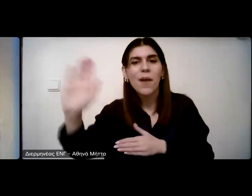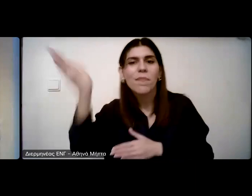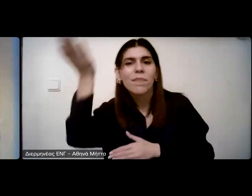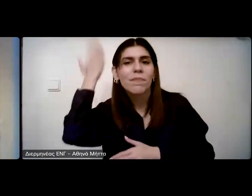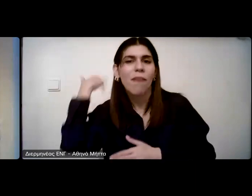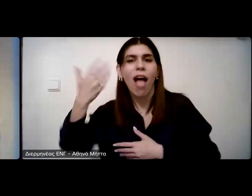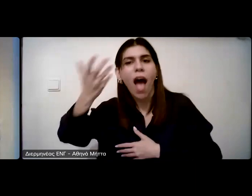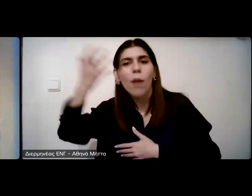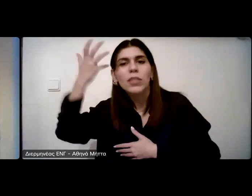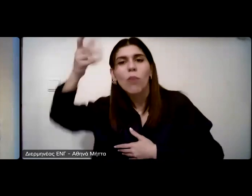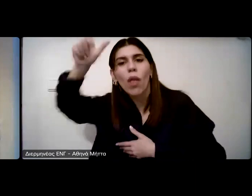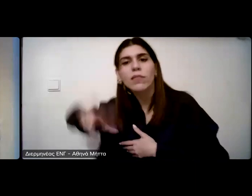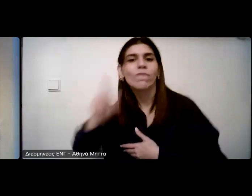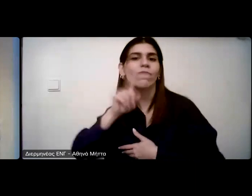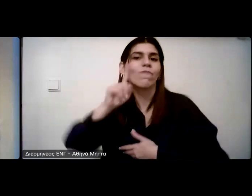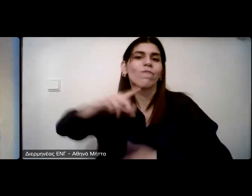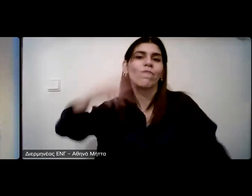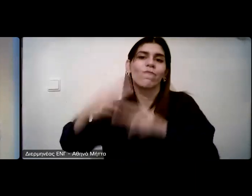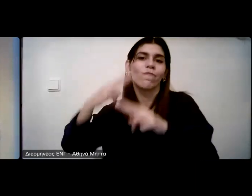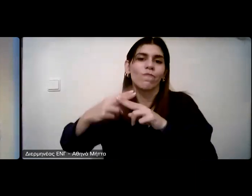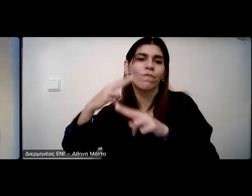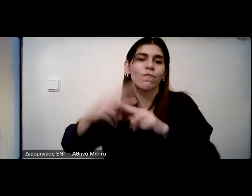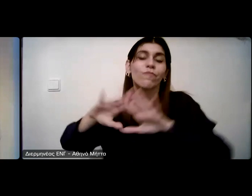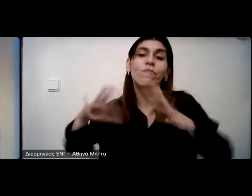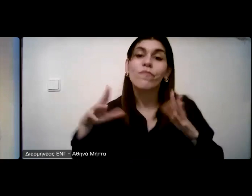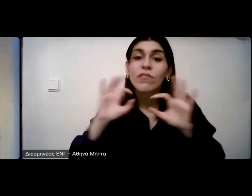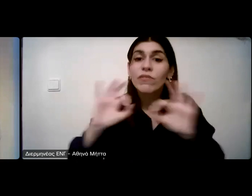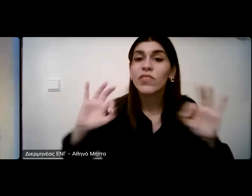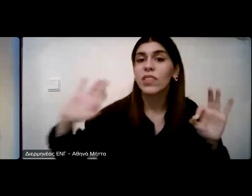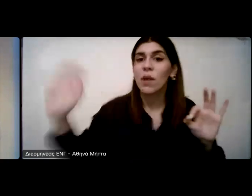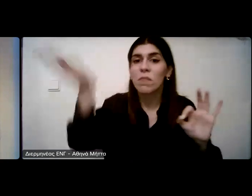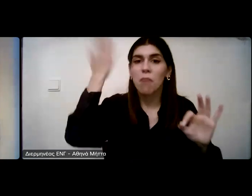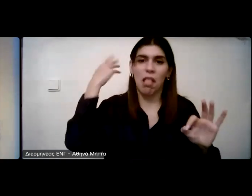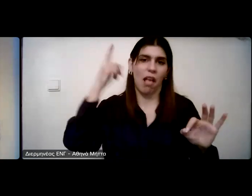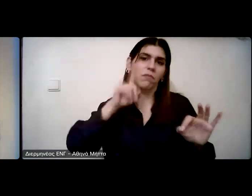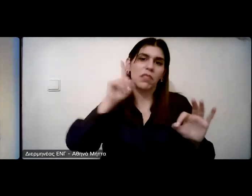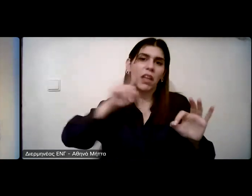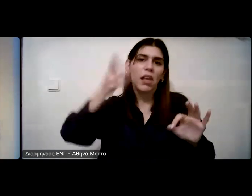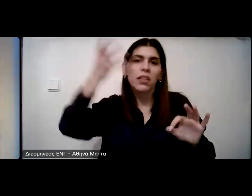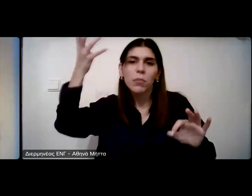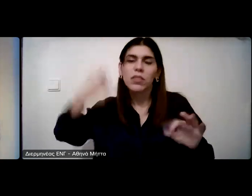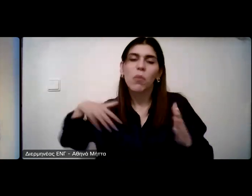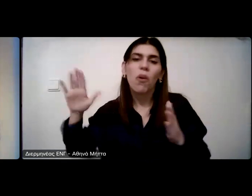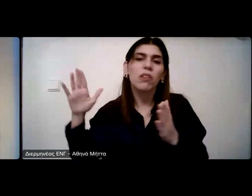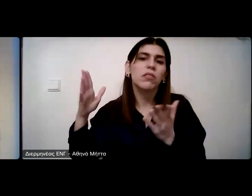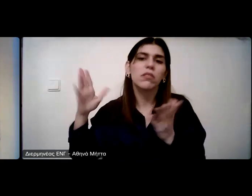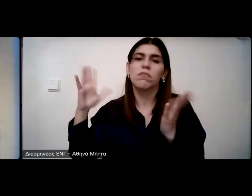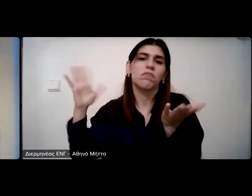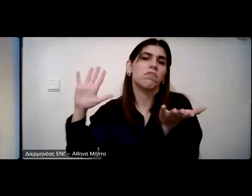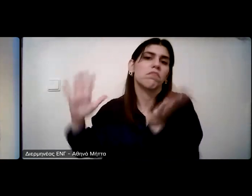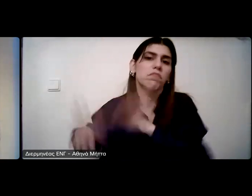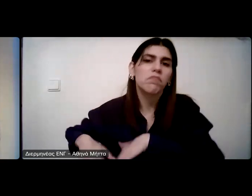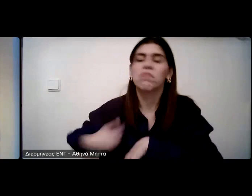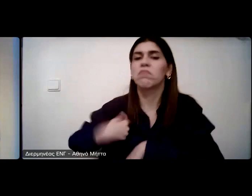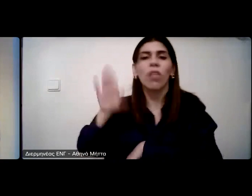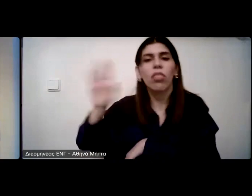επιδόσεις εξαφανίστηκαν γιατί δεν θεωρήθηκαν άξιες να μνημονευτούν και κυρίως για το θέμα που